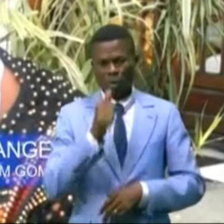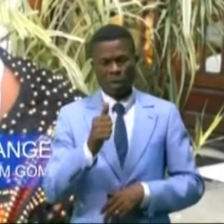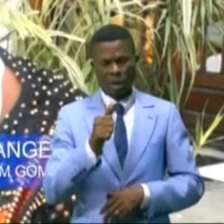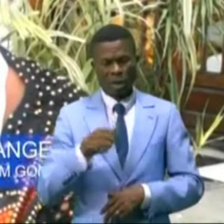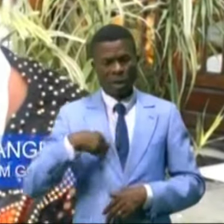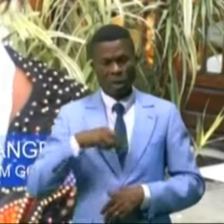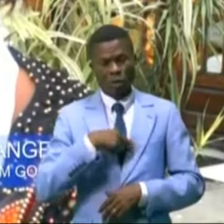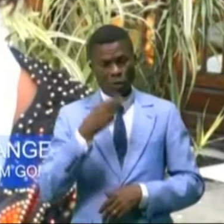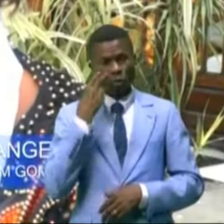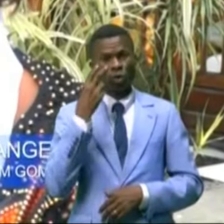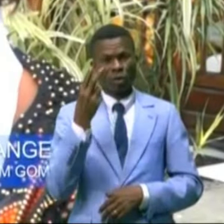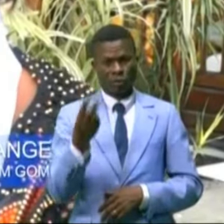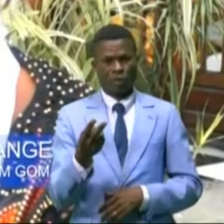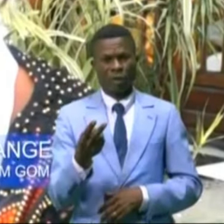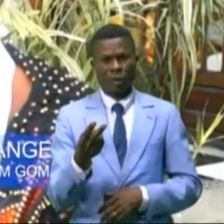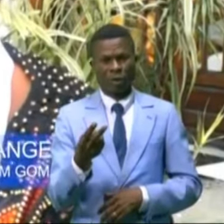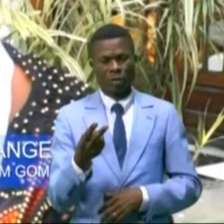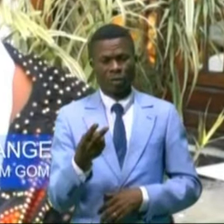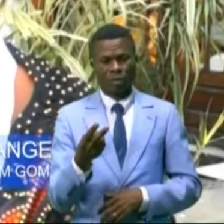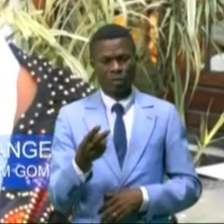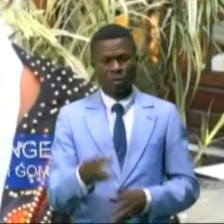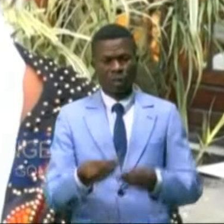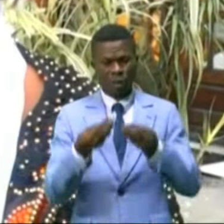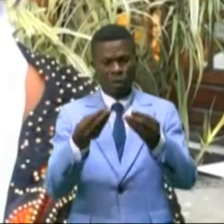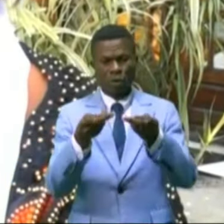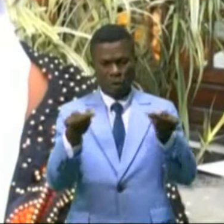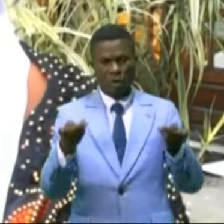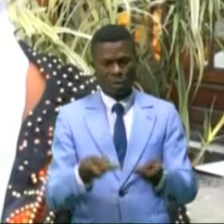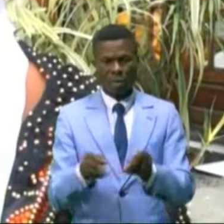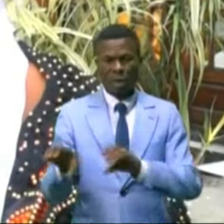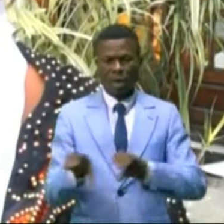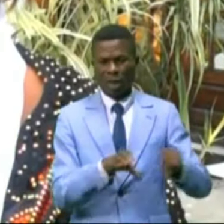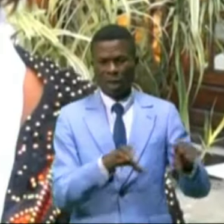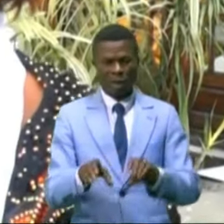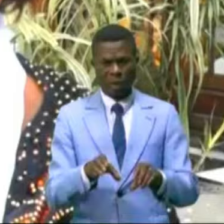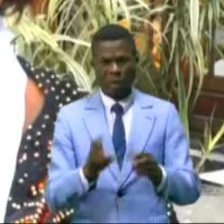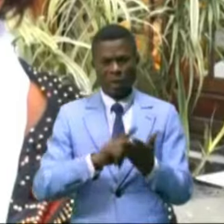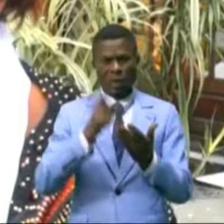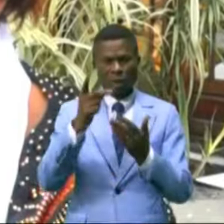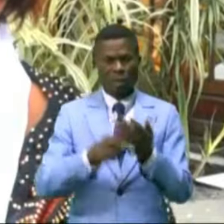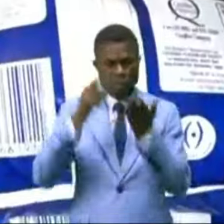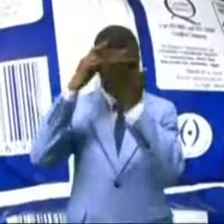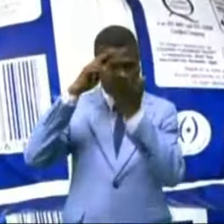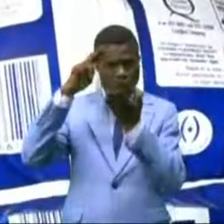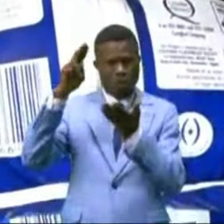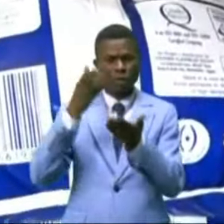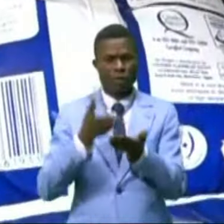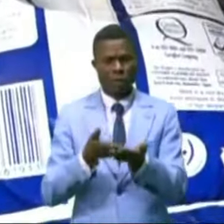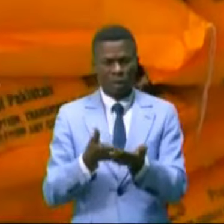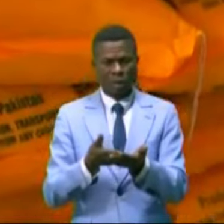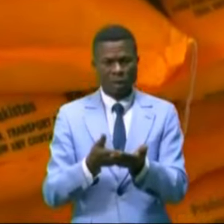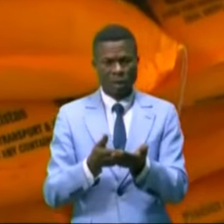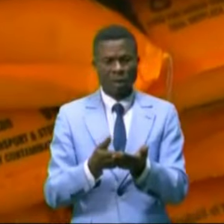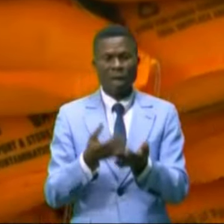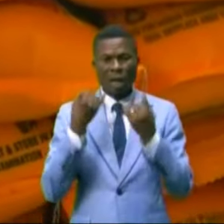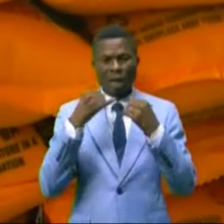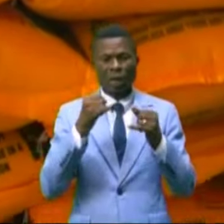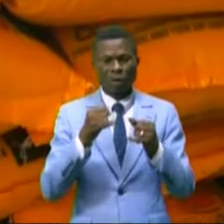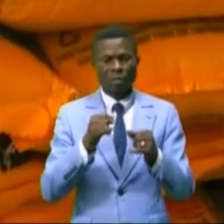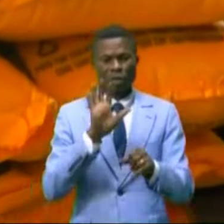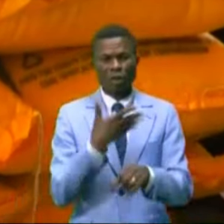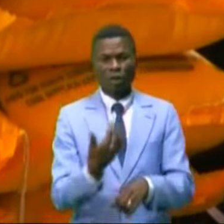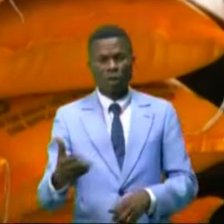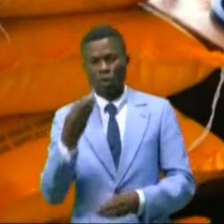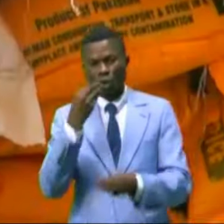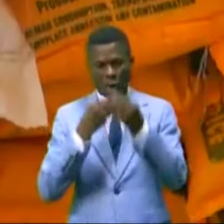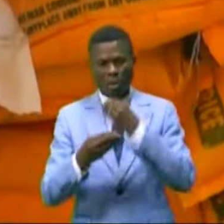jugé bon euh de mettre en place quelques activités dans les cadrees de l'université ici est de signaler que des vivres et